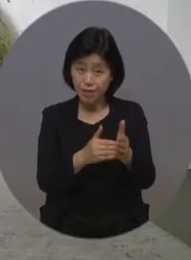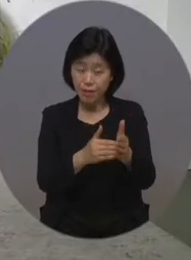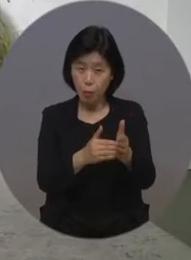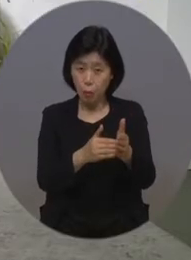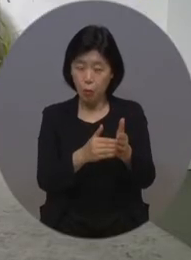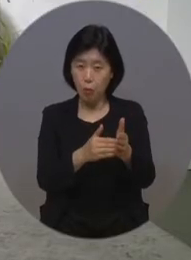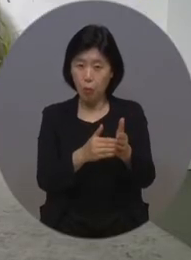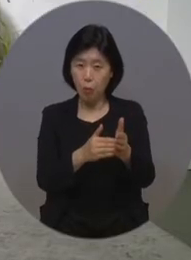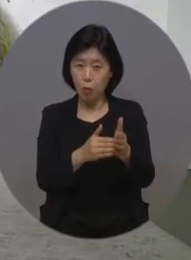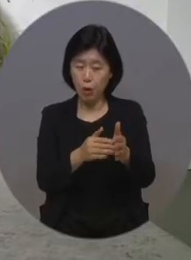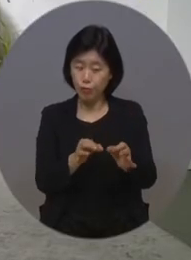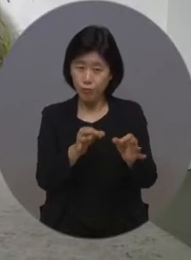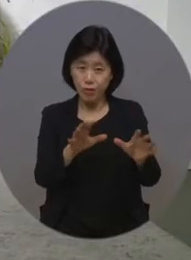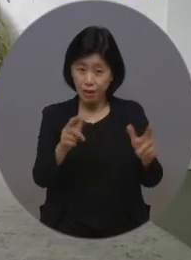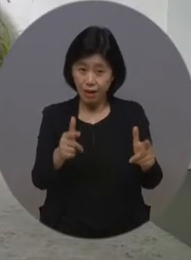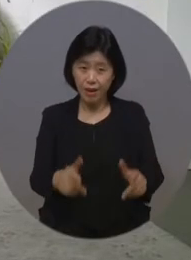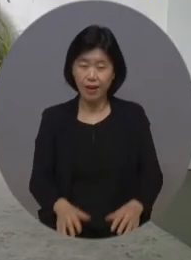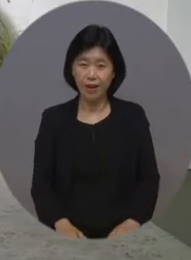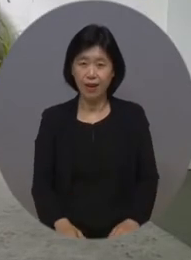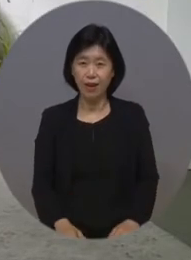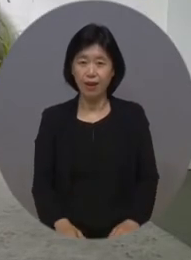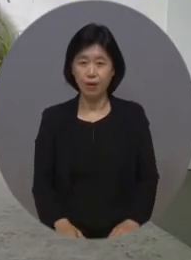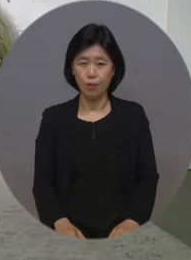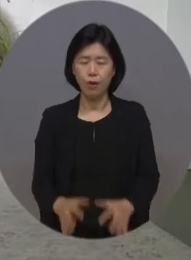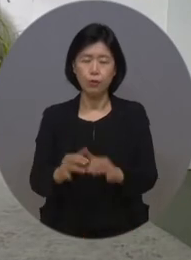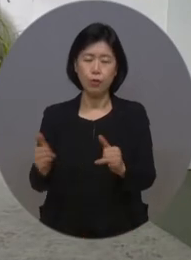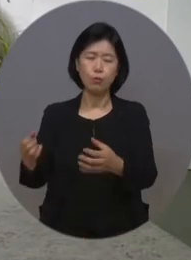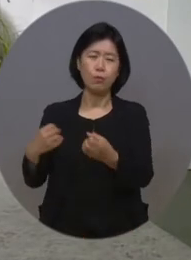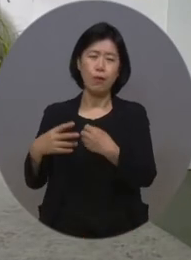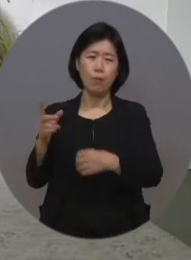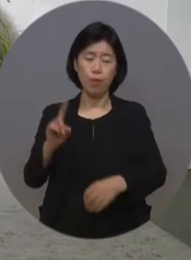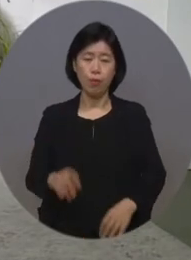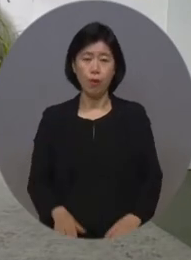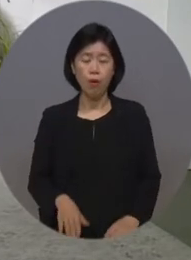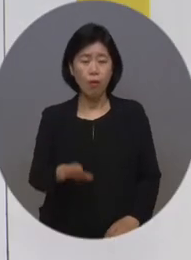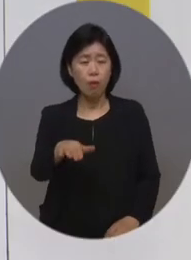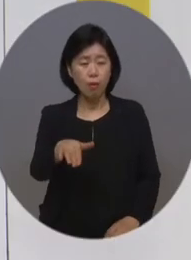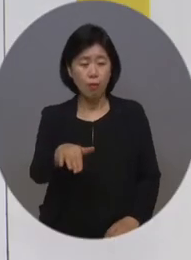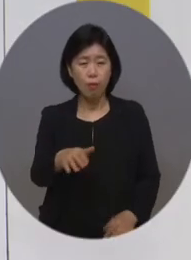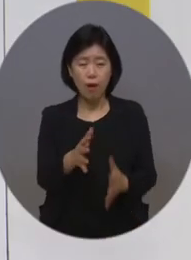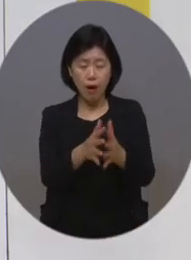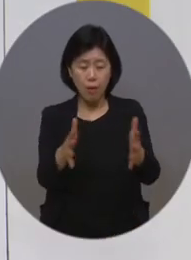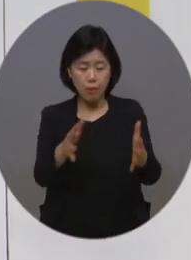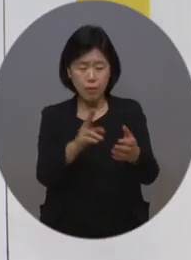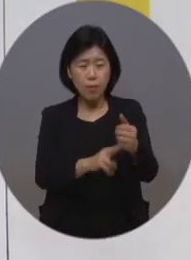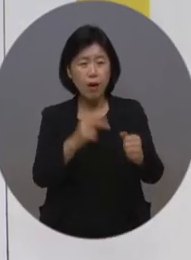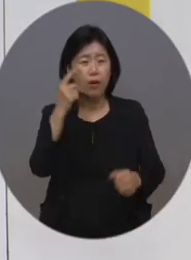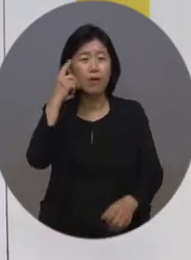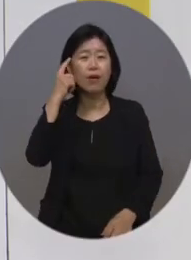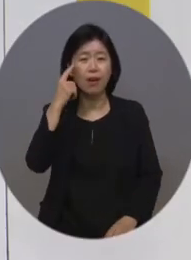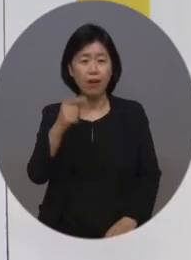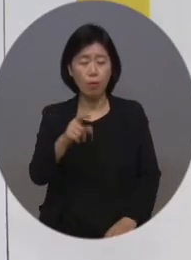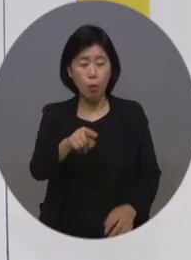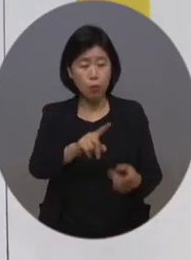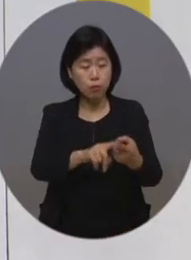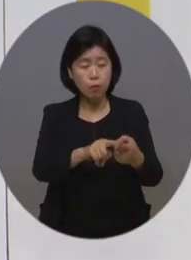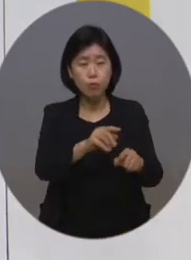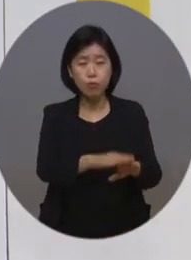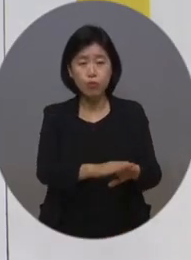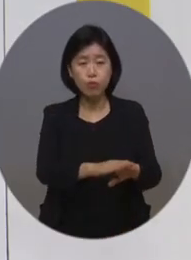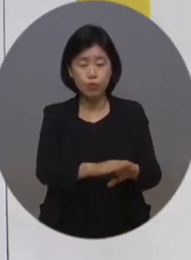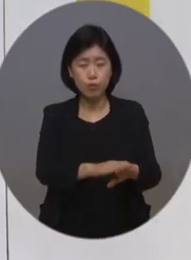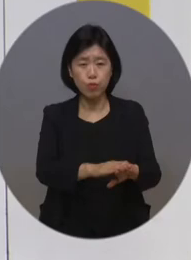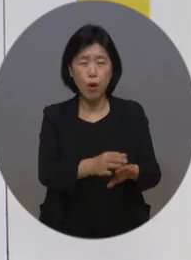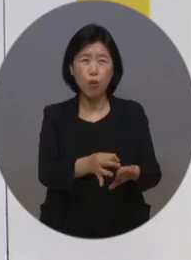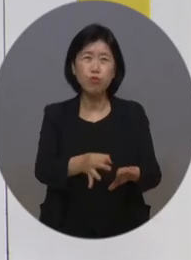가만히 있으면 저절로 돈이 붙는 건데 왜 걸 팔고 가냐 4 어 내가 사업하는 사람이 왜